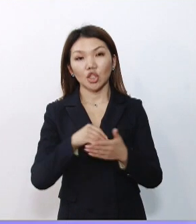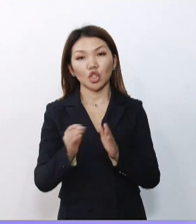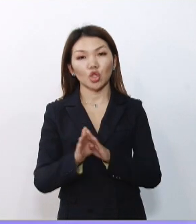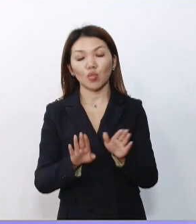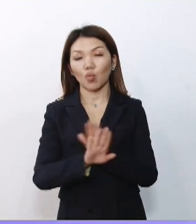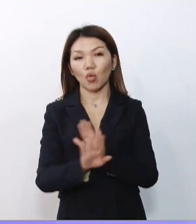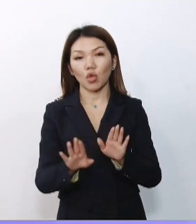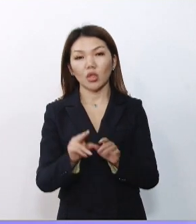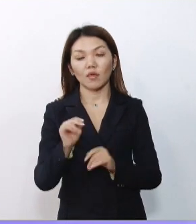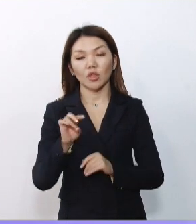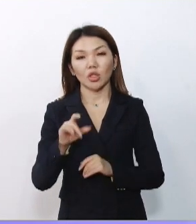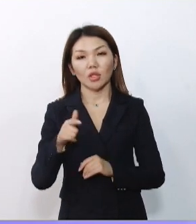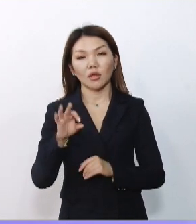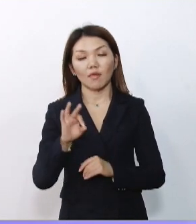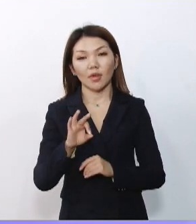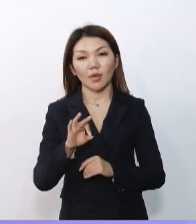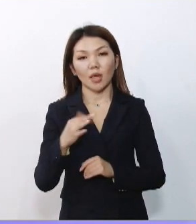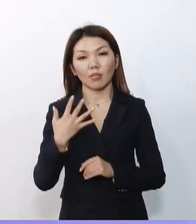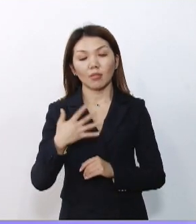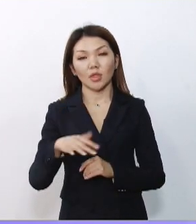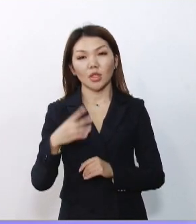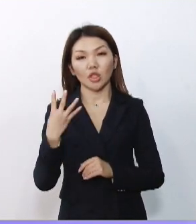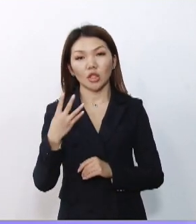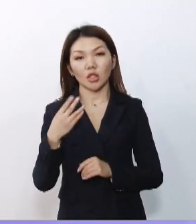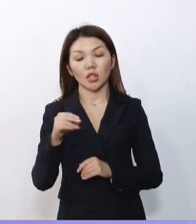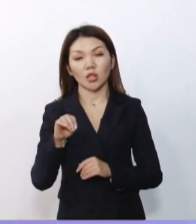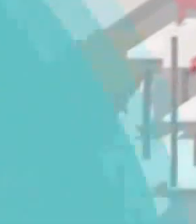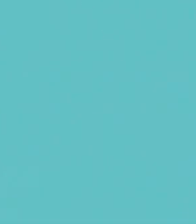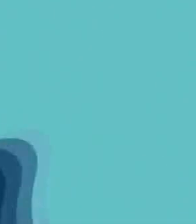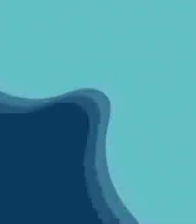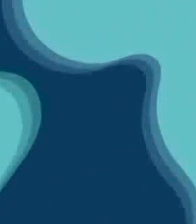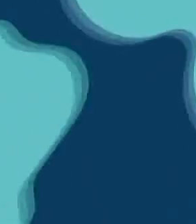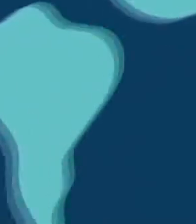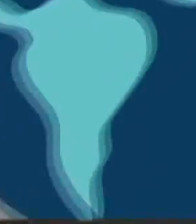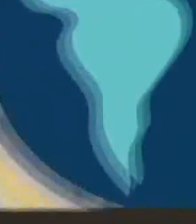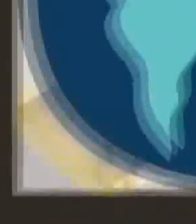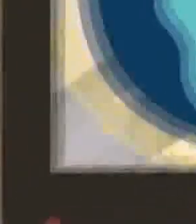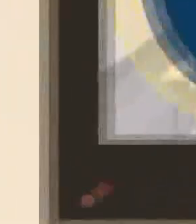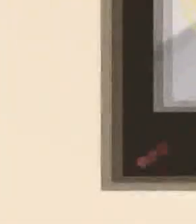а 54 единицы – это остаток.